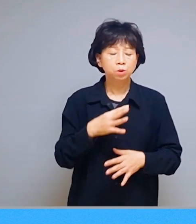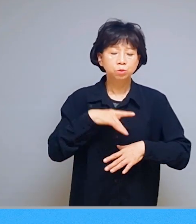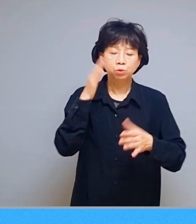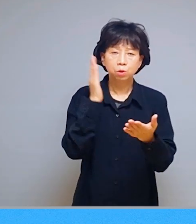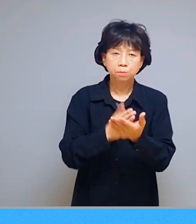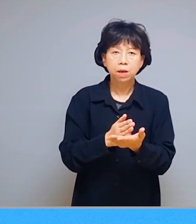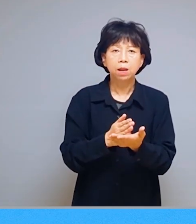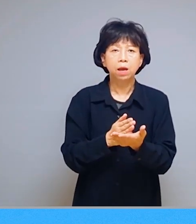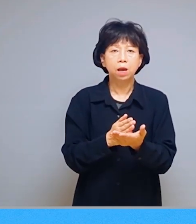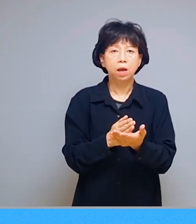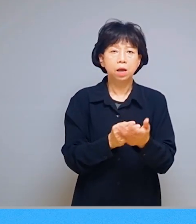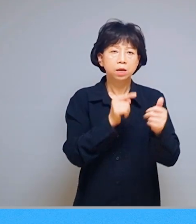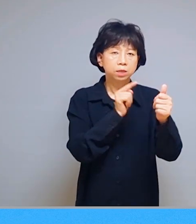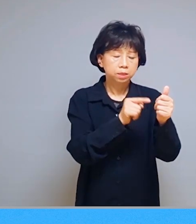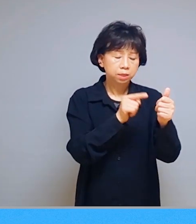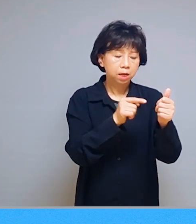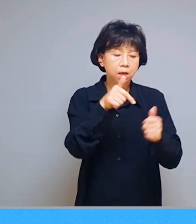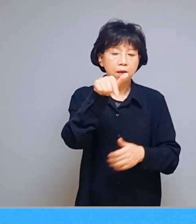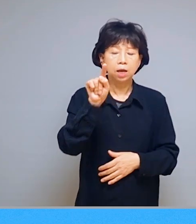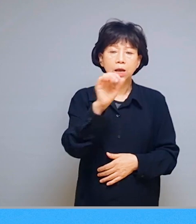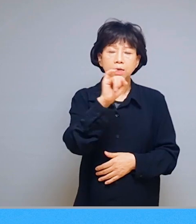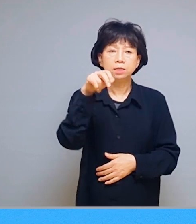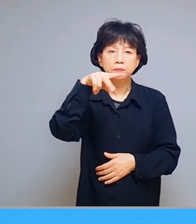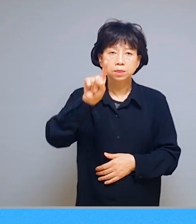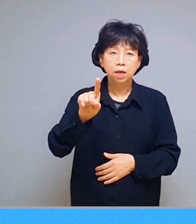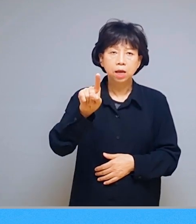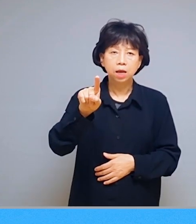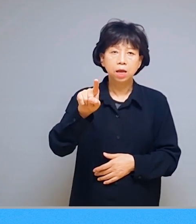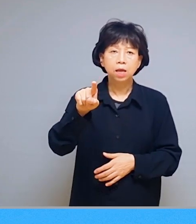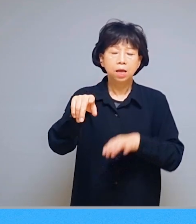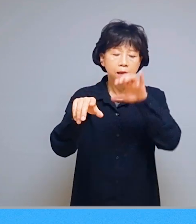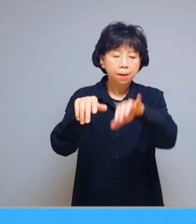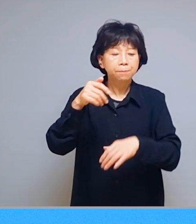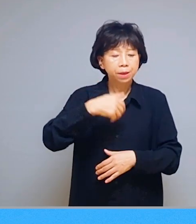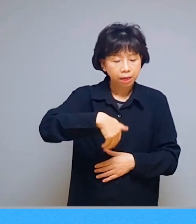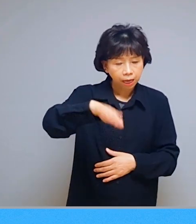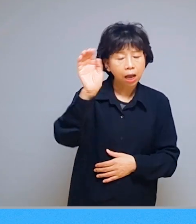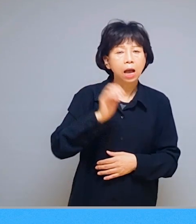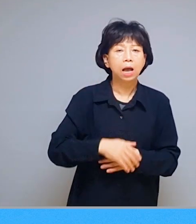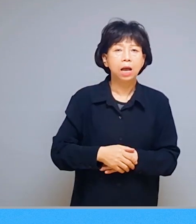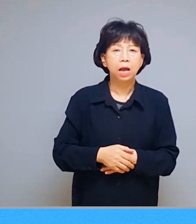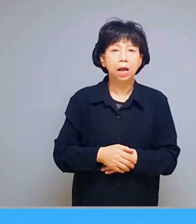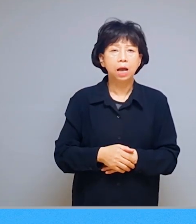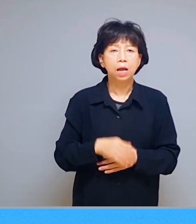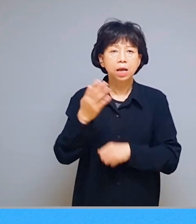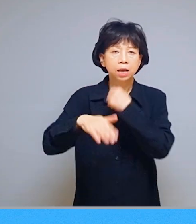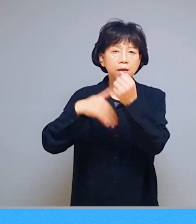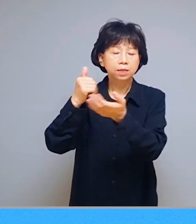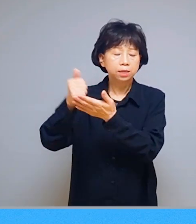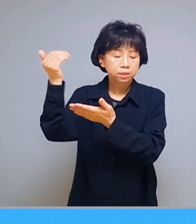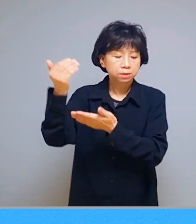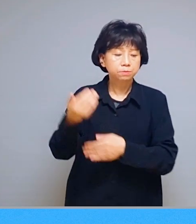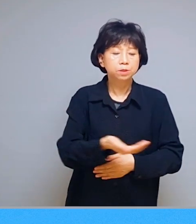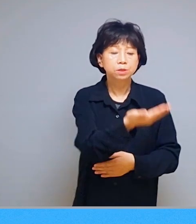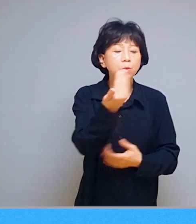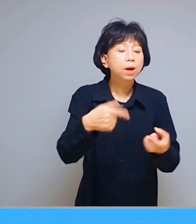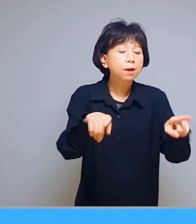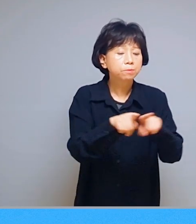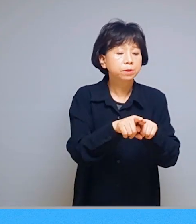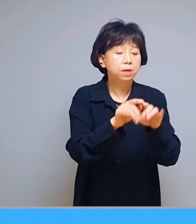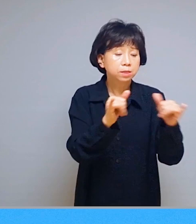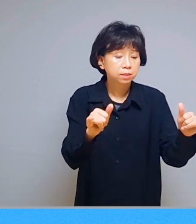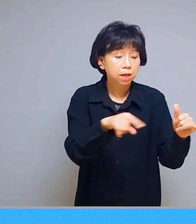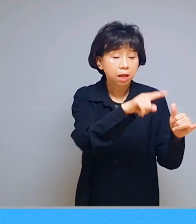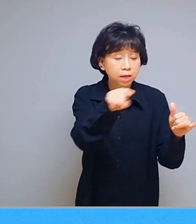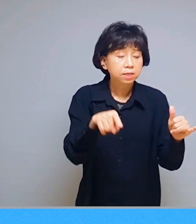두려워하지 말라. 내가 가이사 앞에 서야 하겠고 또 하나님께서 너와 함께 항해하는 자를 다 내게